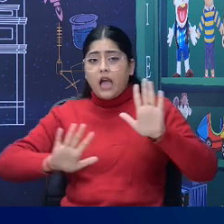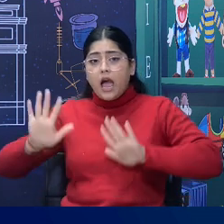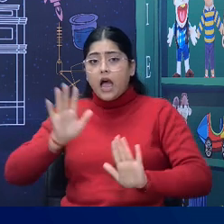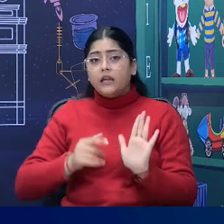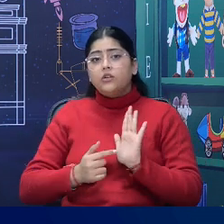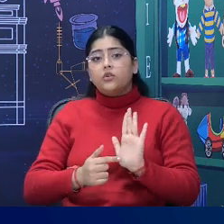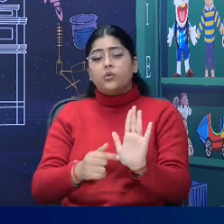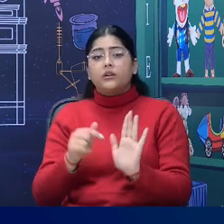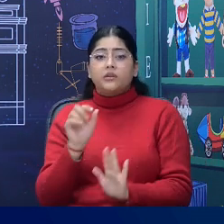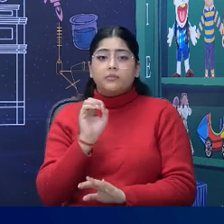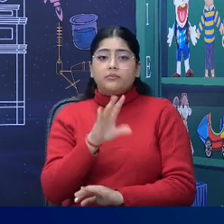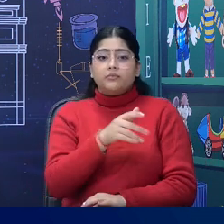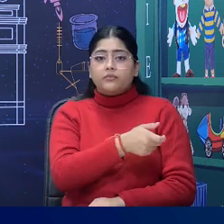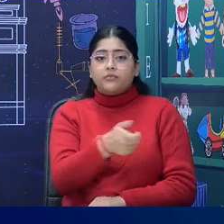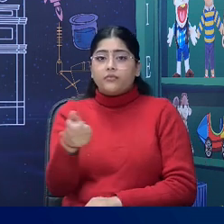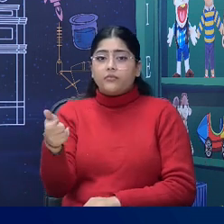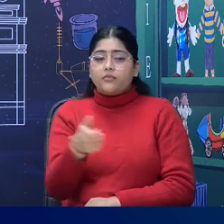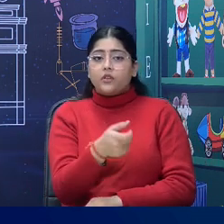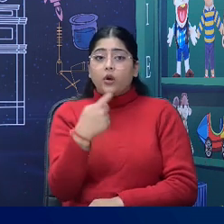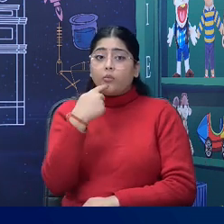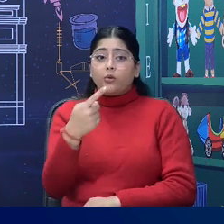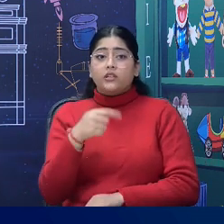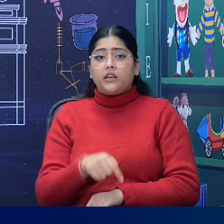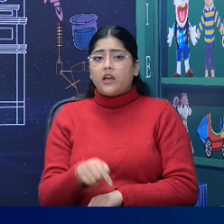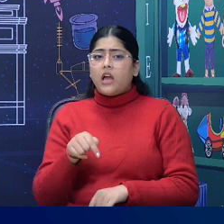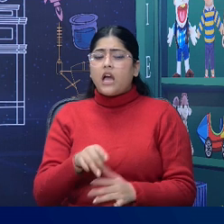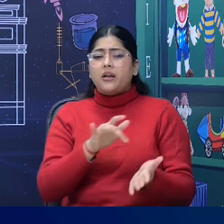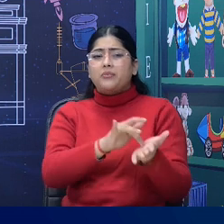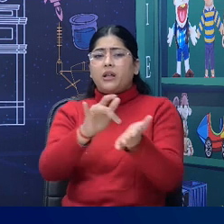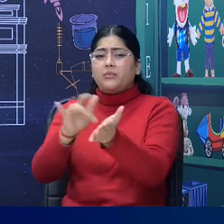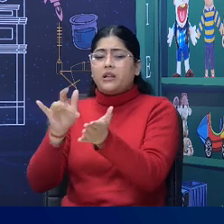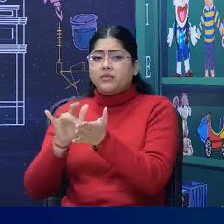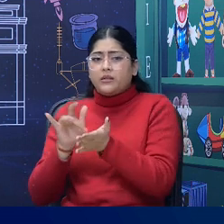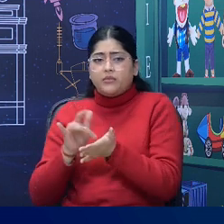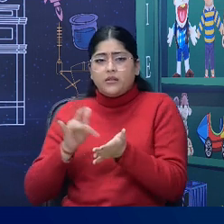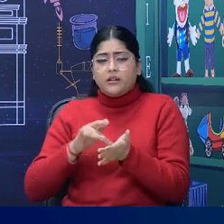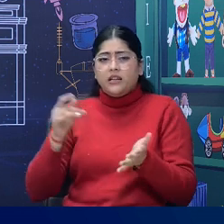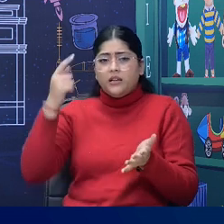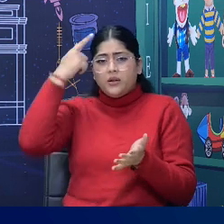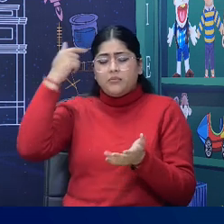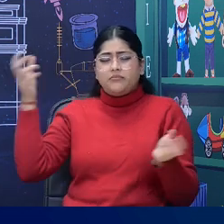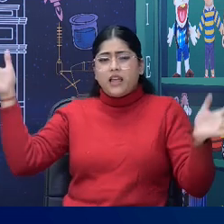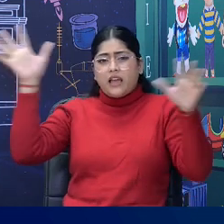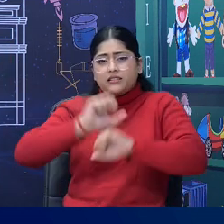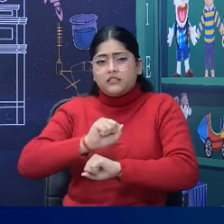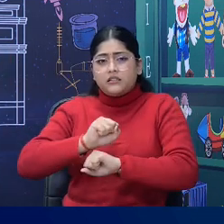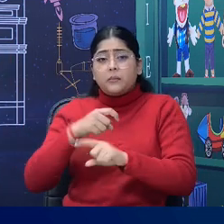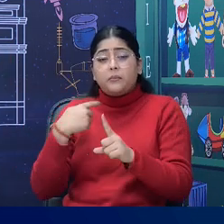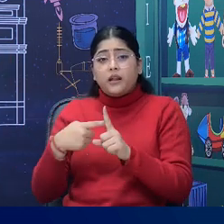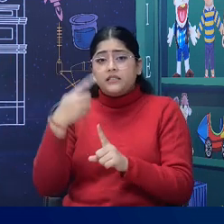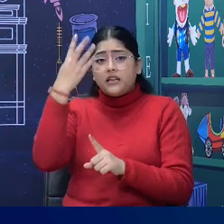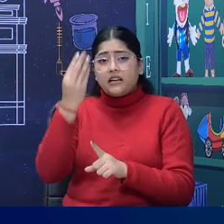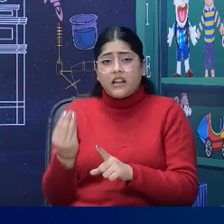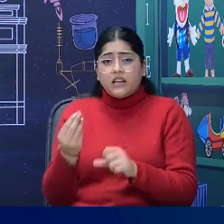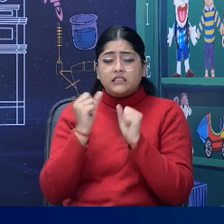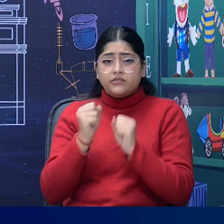चीजों को खरीदेंगे नहीं तो कैसे कहते थे वो आजकल सब जगह अंधेरा छाया रहता है रातें बेहद काली होती हैं आदमी